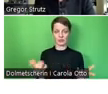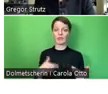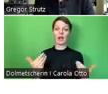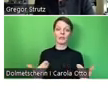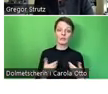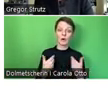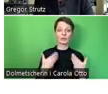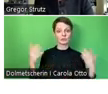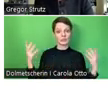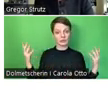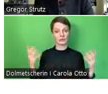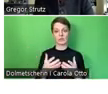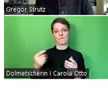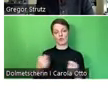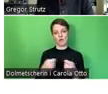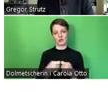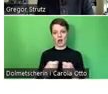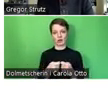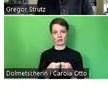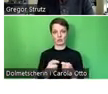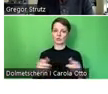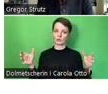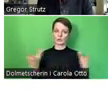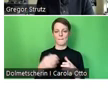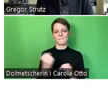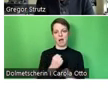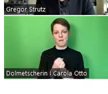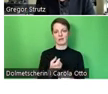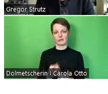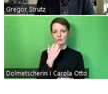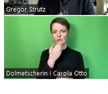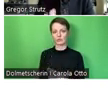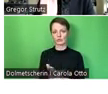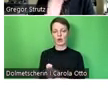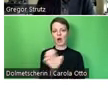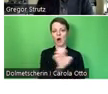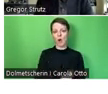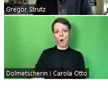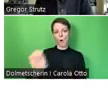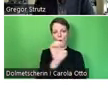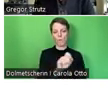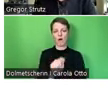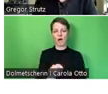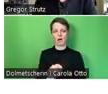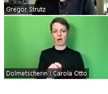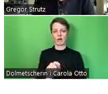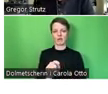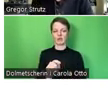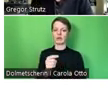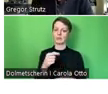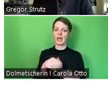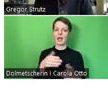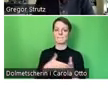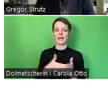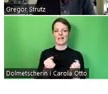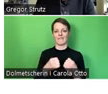in Kontakt zu kommen und mit Ihnen gemeinsam daran zu arbeiten, dass Europa Schritt für Schritt tatsächlich barrierefreier